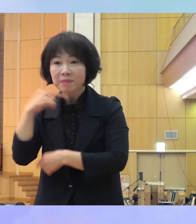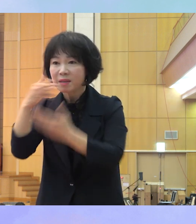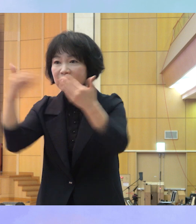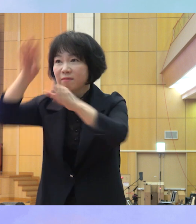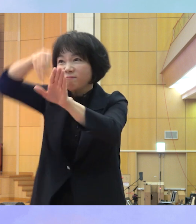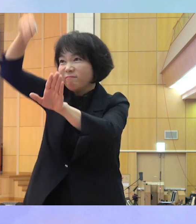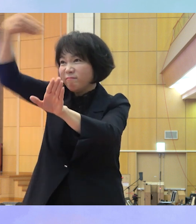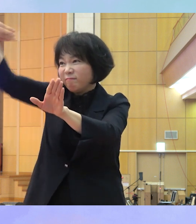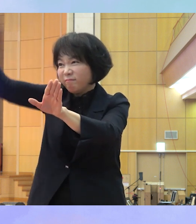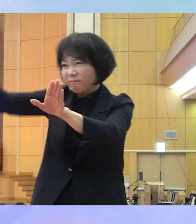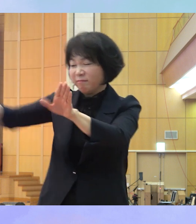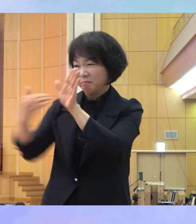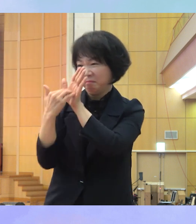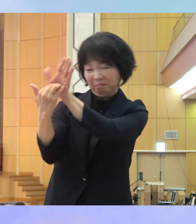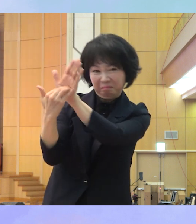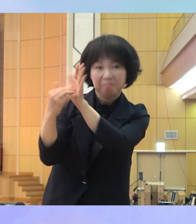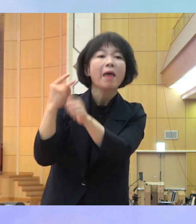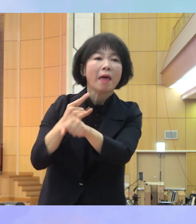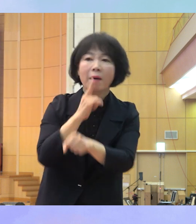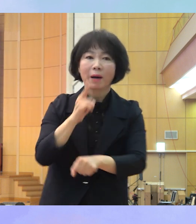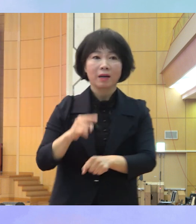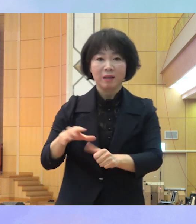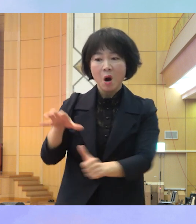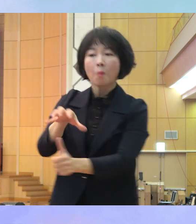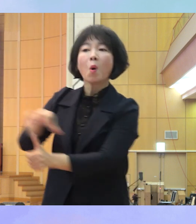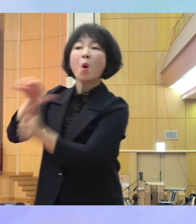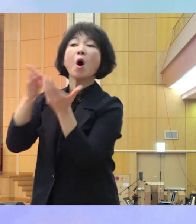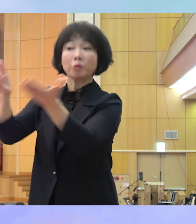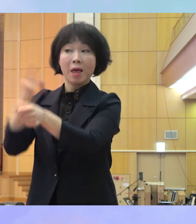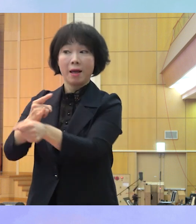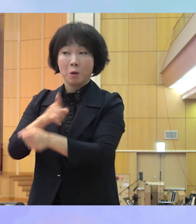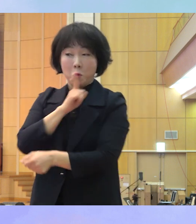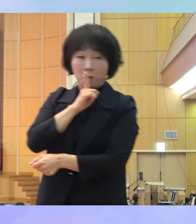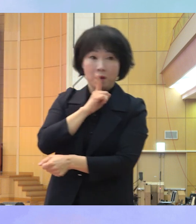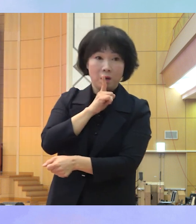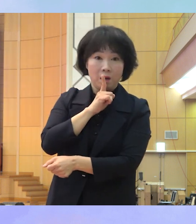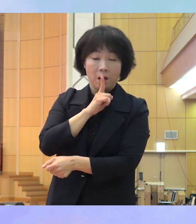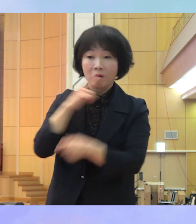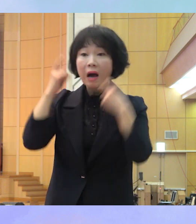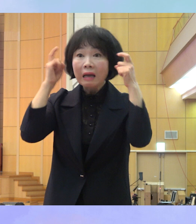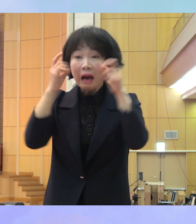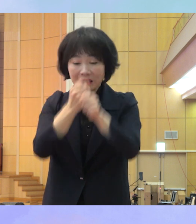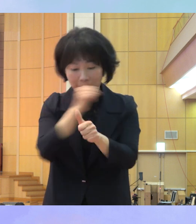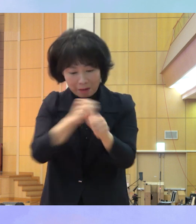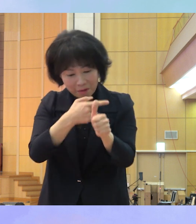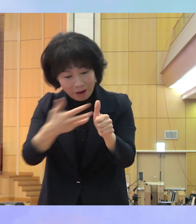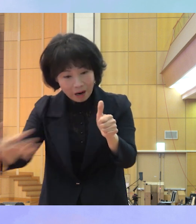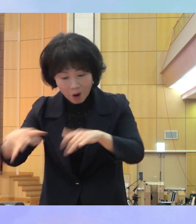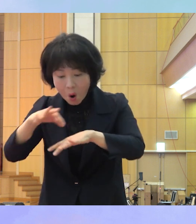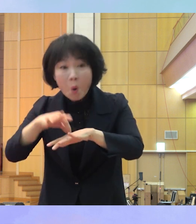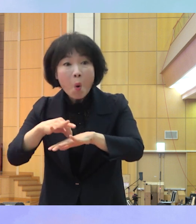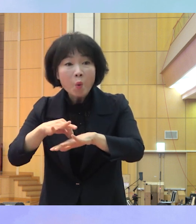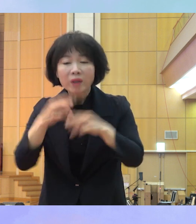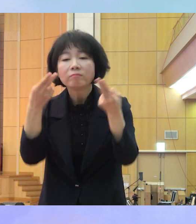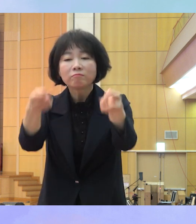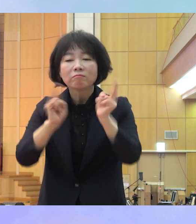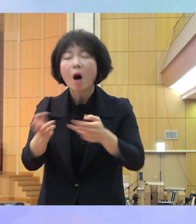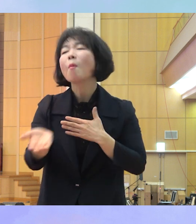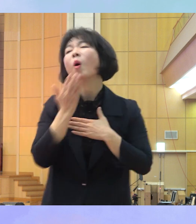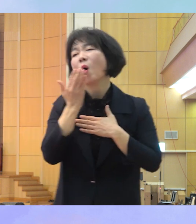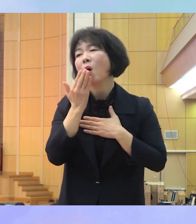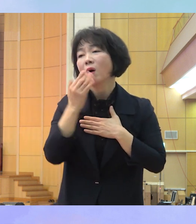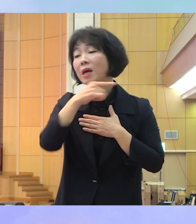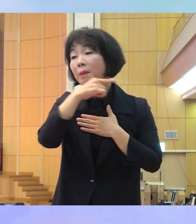하나님께서 이스라엘 백성들은 기본 보호하기 위해서 양을 잡아서 양고기를 먹고 문설주에 피를